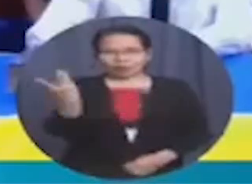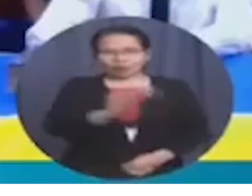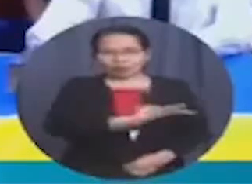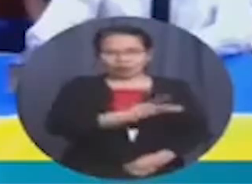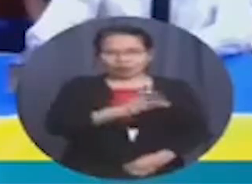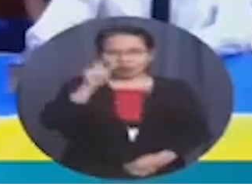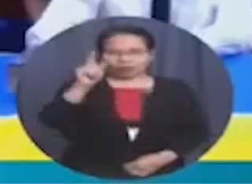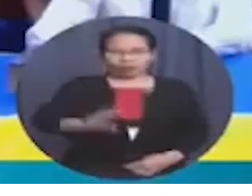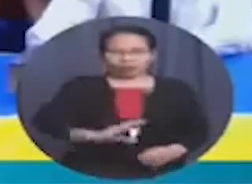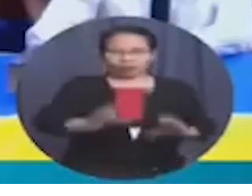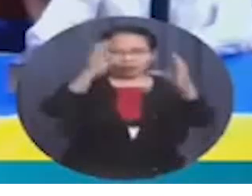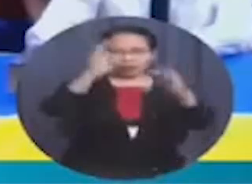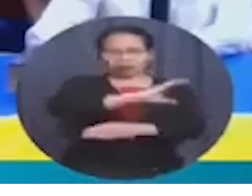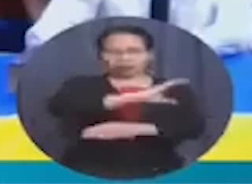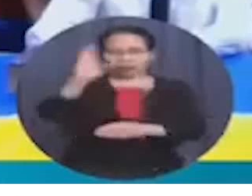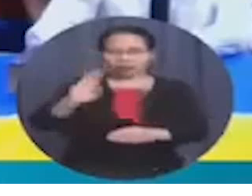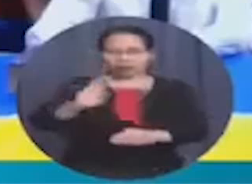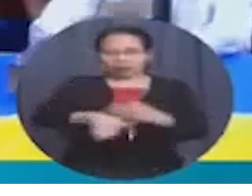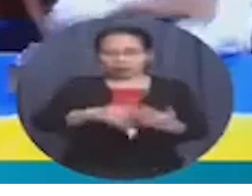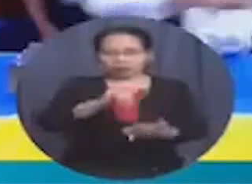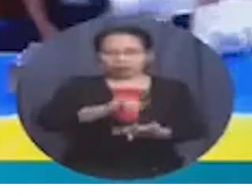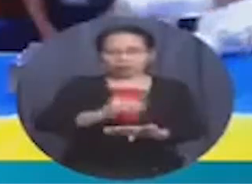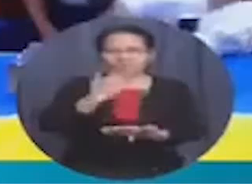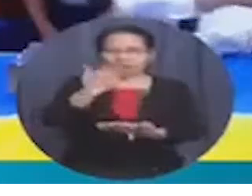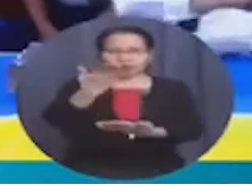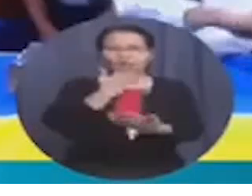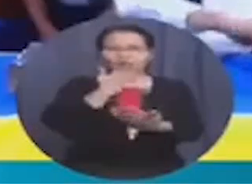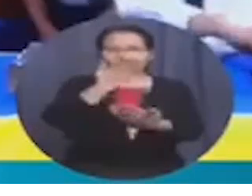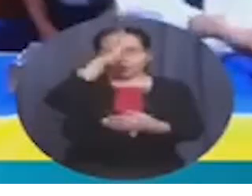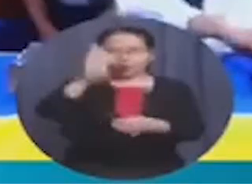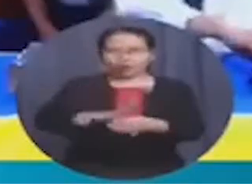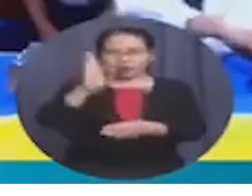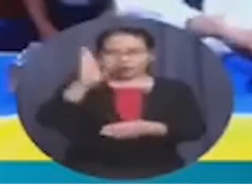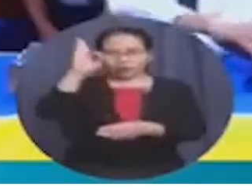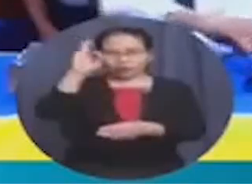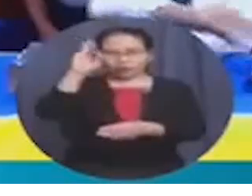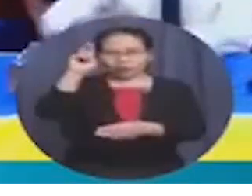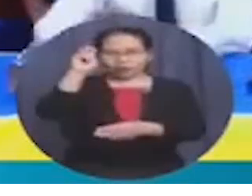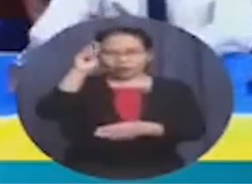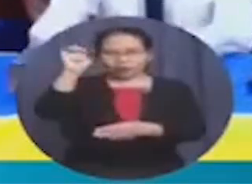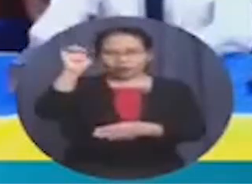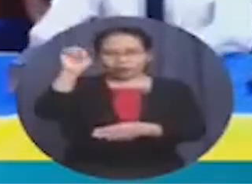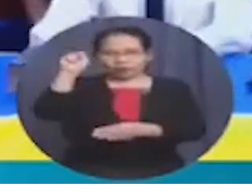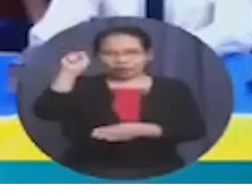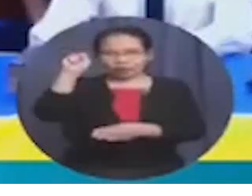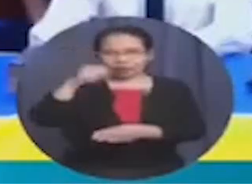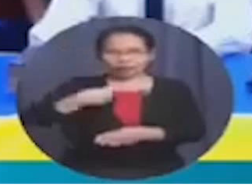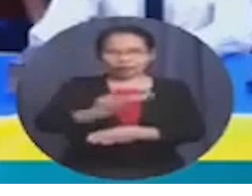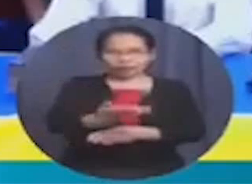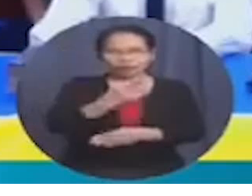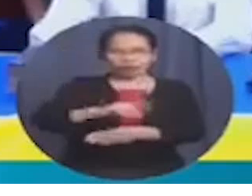po. Salamat sa iyo, kapatid na Francis. Ano? Unang-una, sabi mo, evangelical